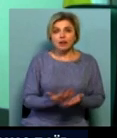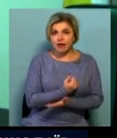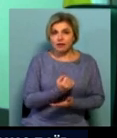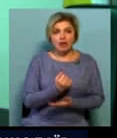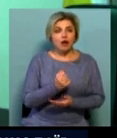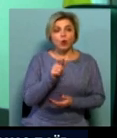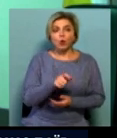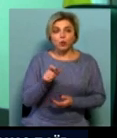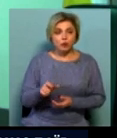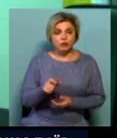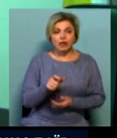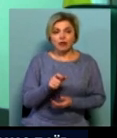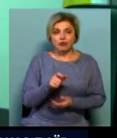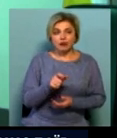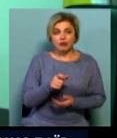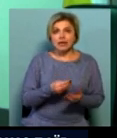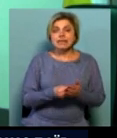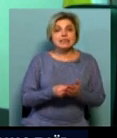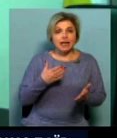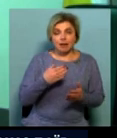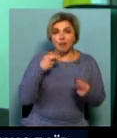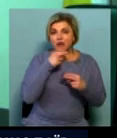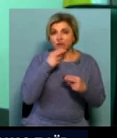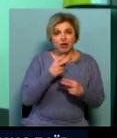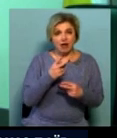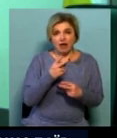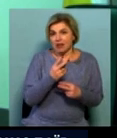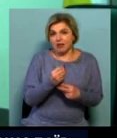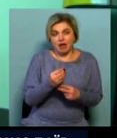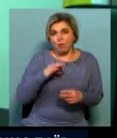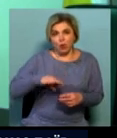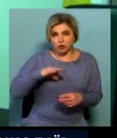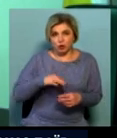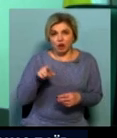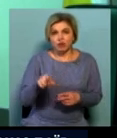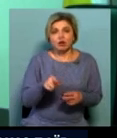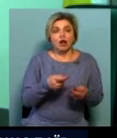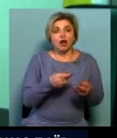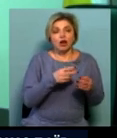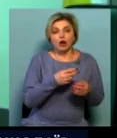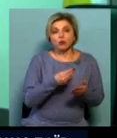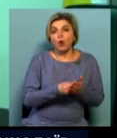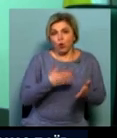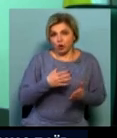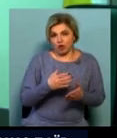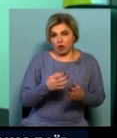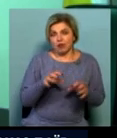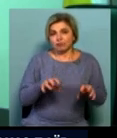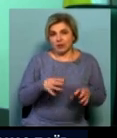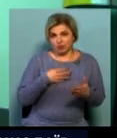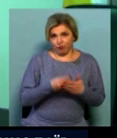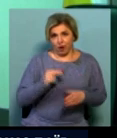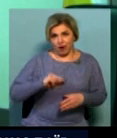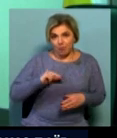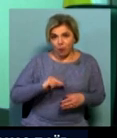що знайти, люди не, цими речовинами не пользуються, вони дорожать якоюсь своєю роботою. В основній